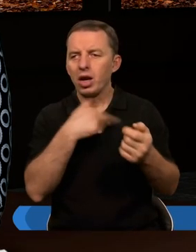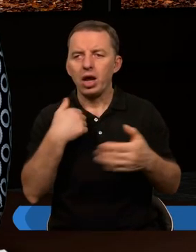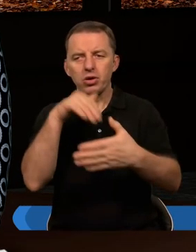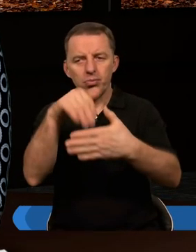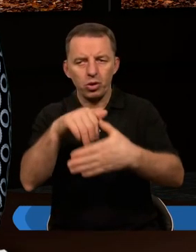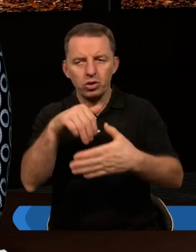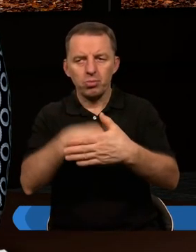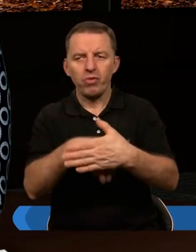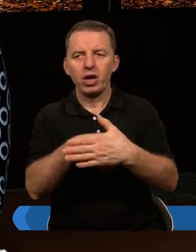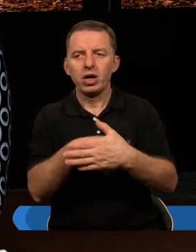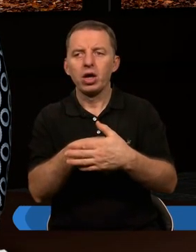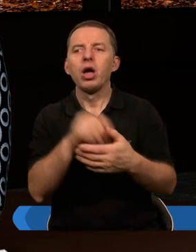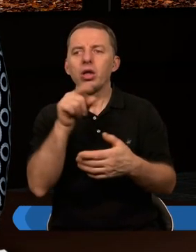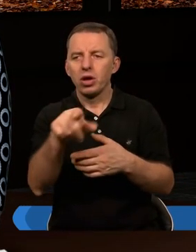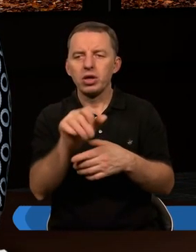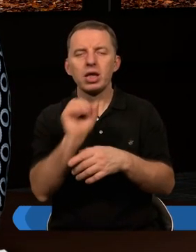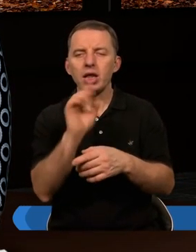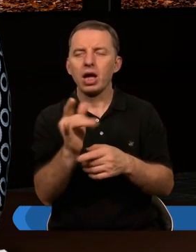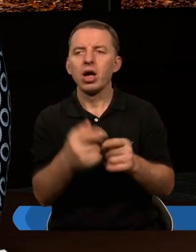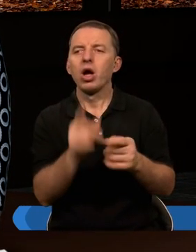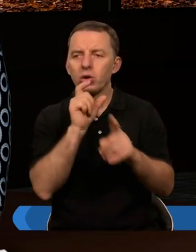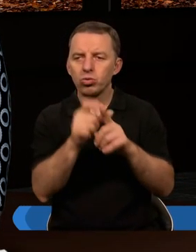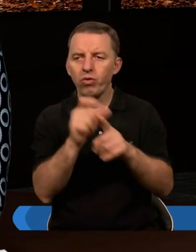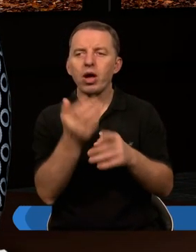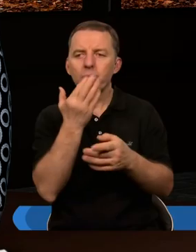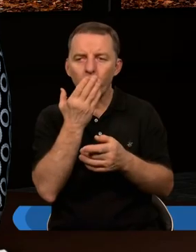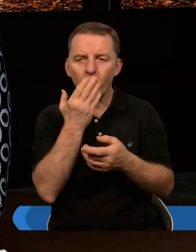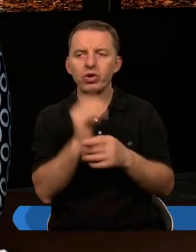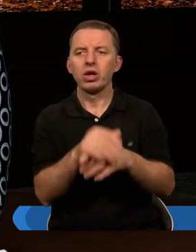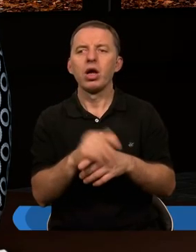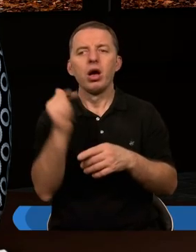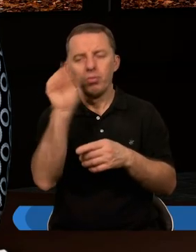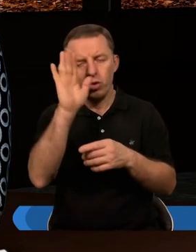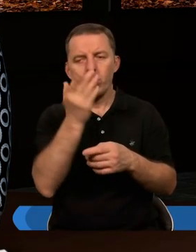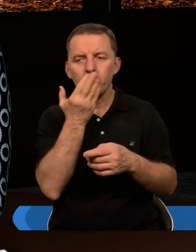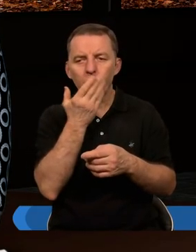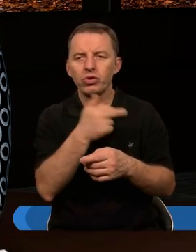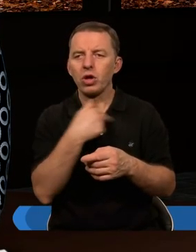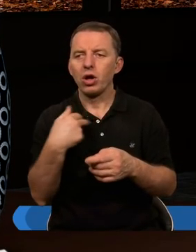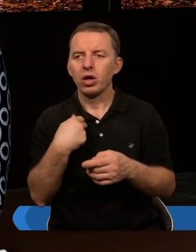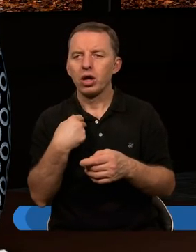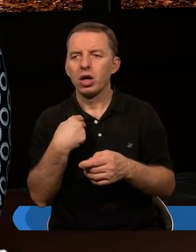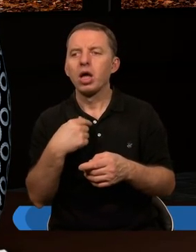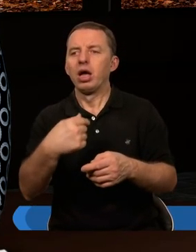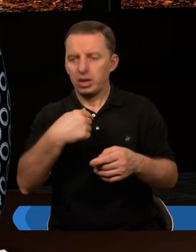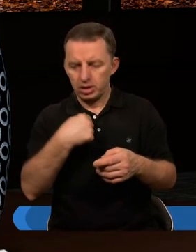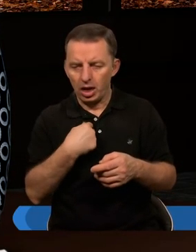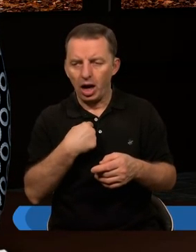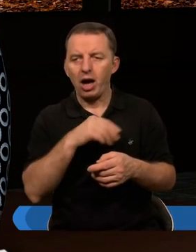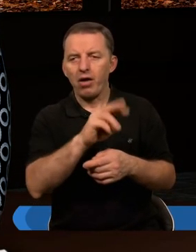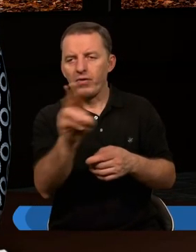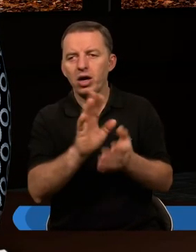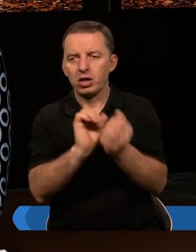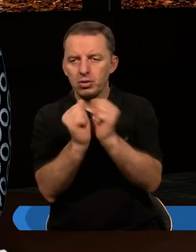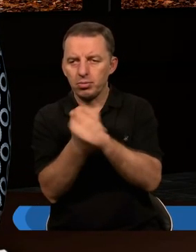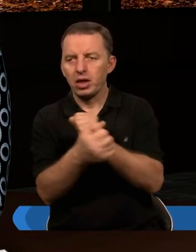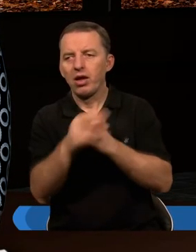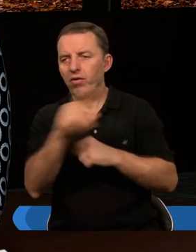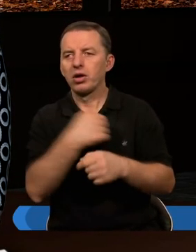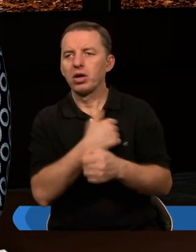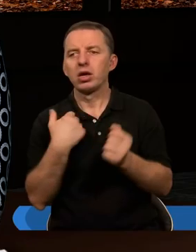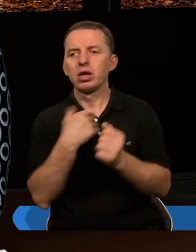postępowaniu. To jest tak, jak Słowo Boże nam mówi, że Bóg mówi do nas, to ja zmienię wasze